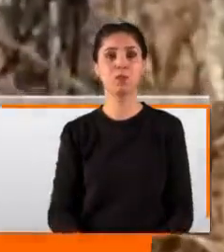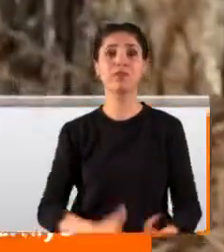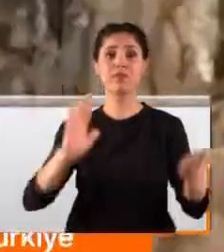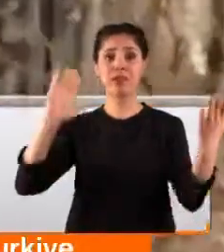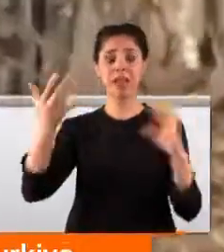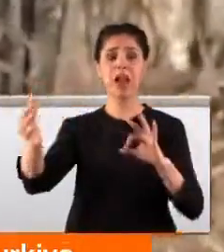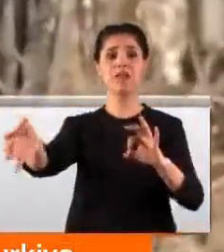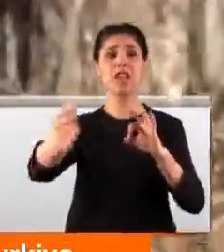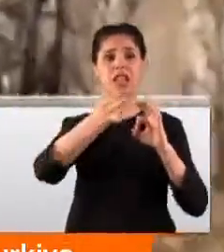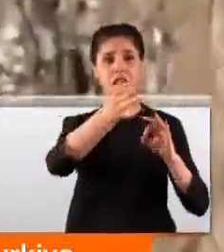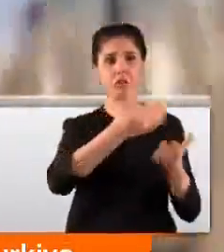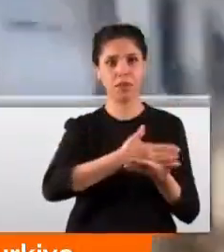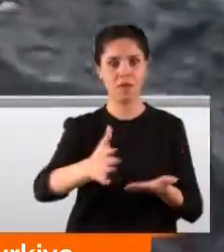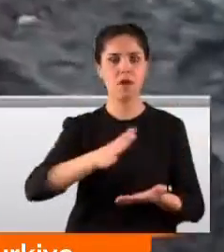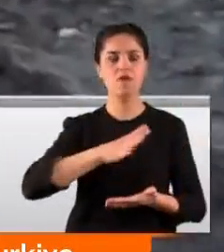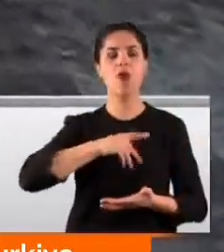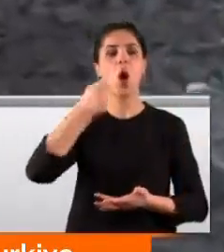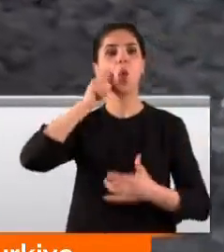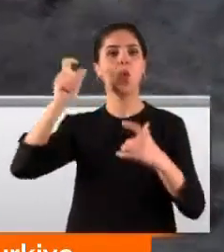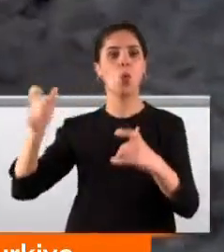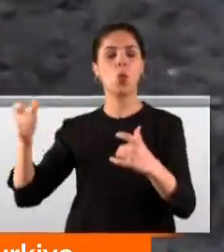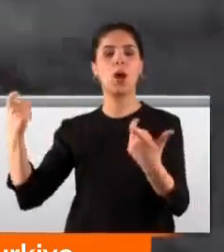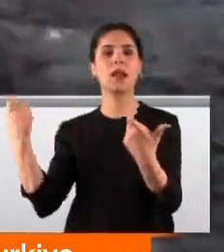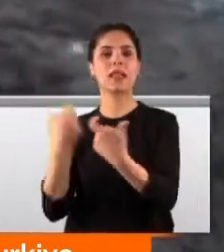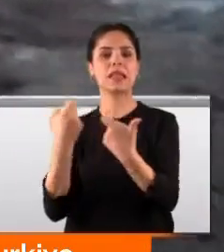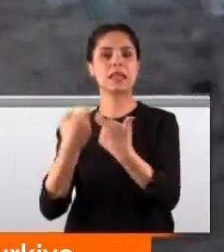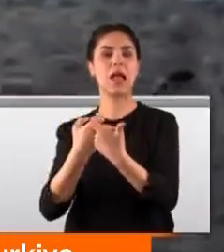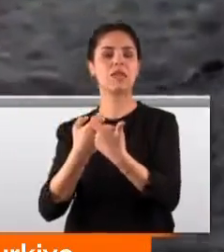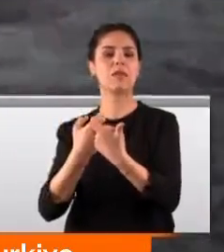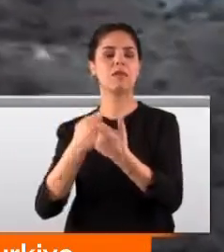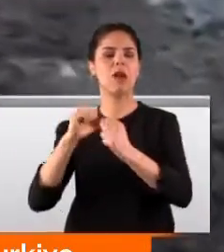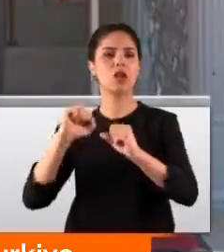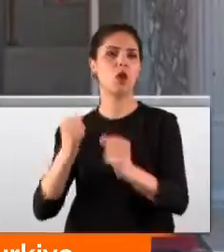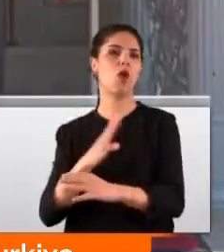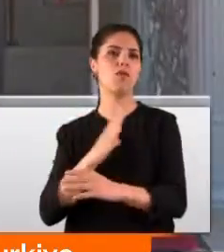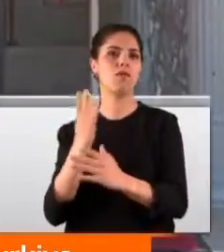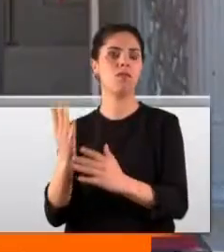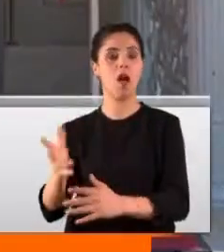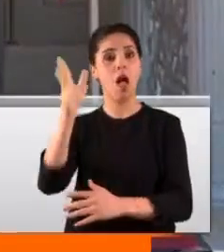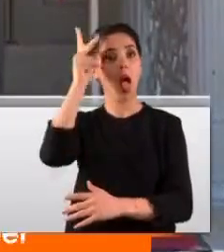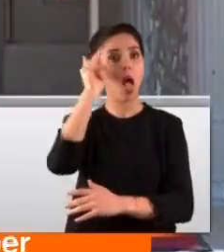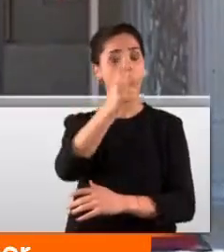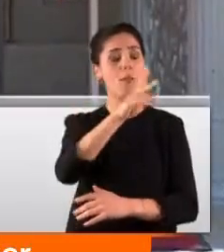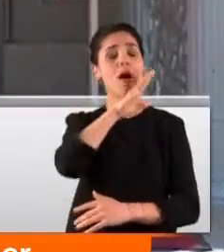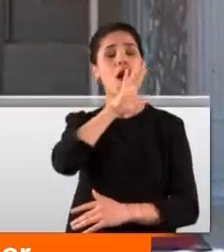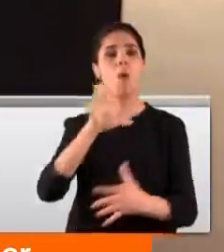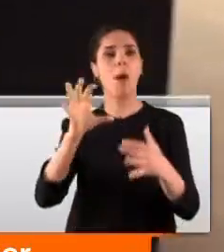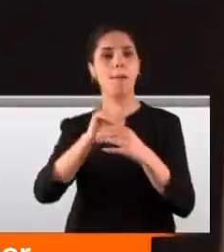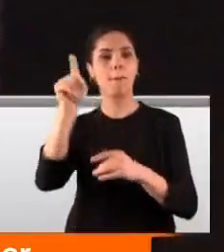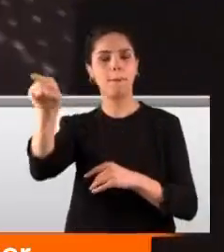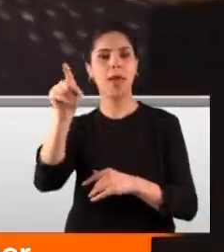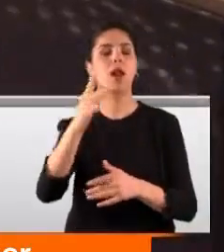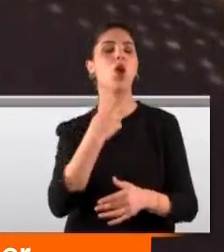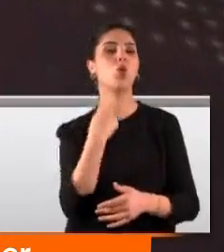Taraflar temaslarını sürdürürken Ukrayna'da savaşın soğuk yüzü kendini göstermeye başladı. Amerika ve Avrupa Birliği Rusya'ya yaptırım